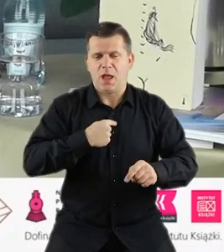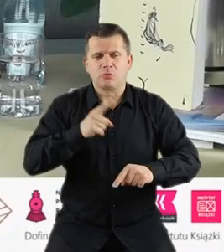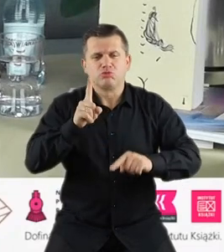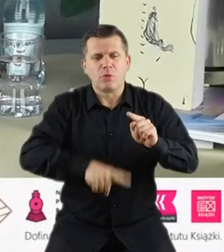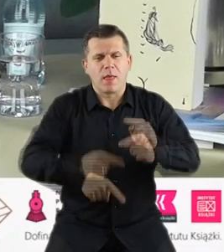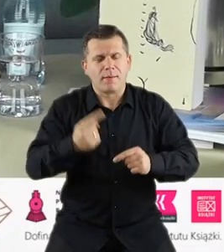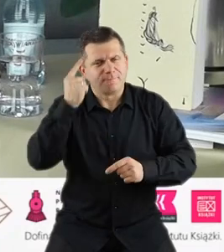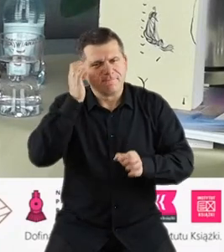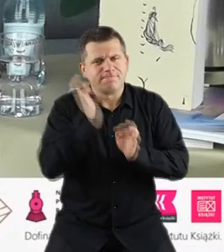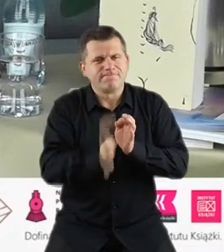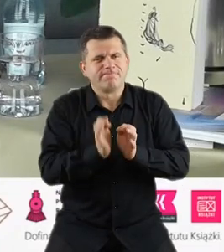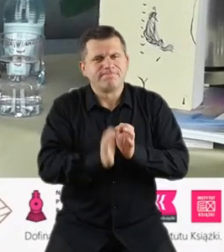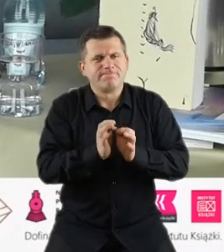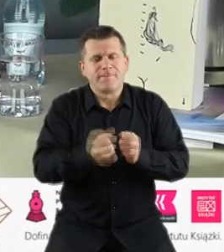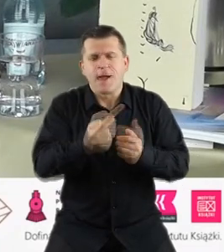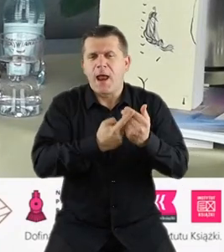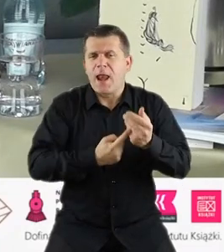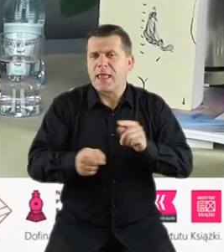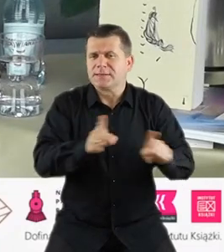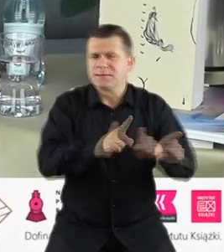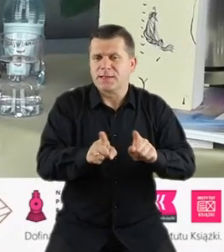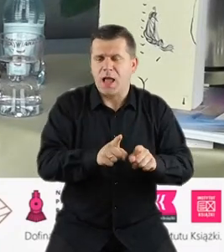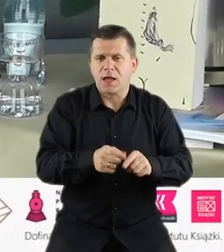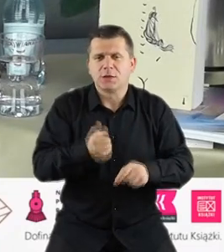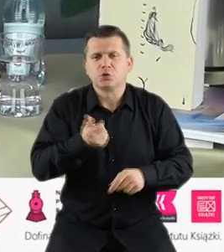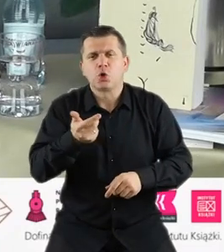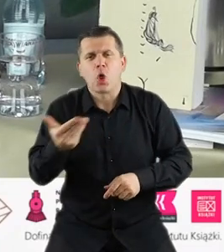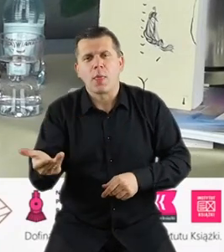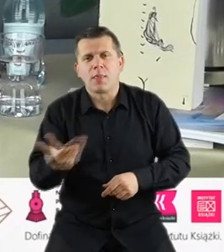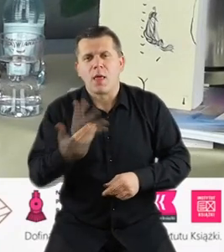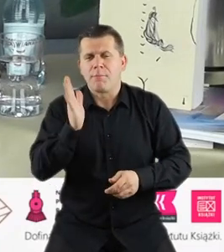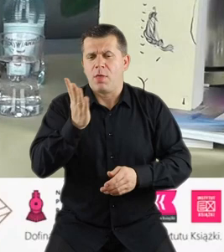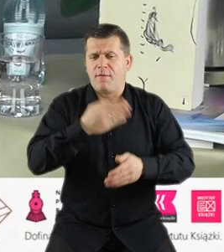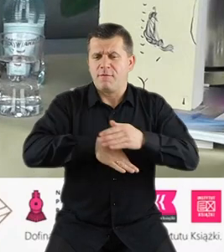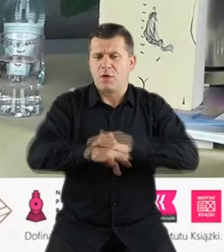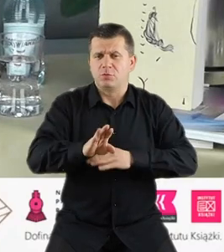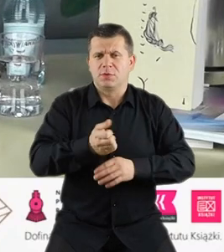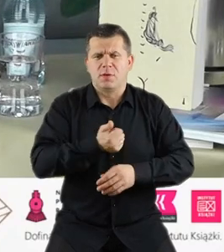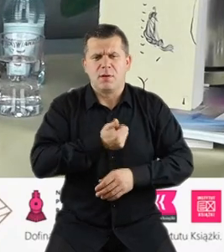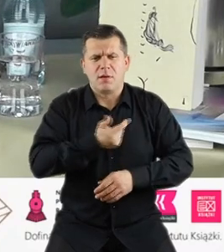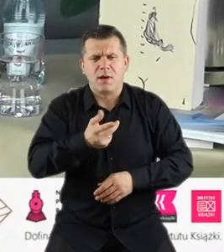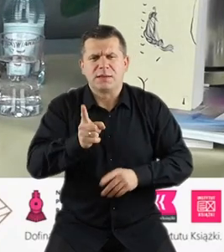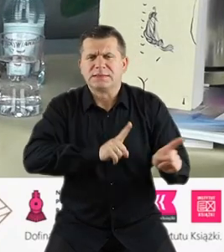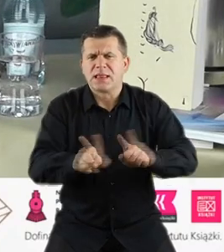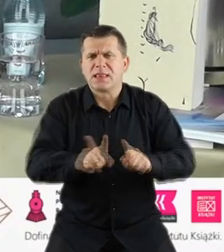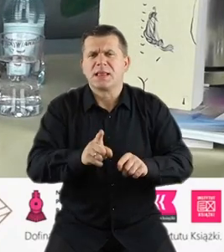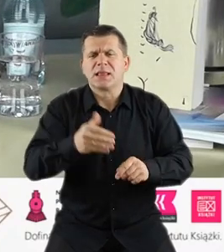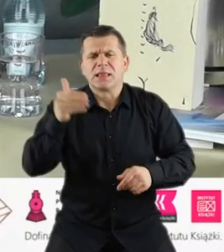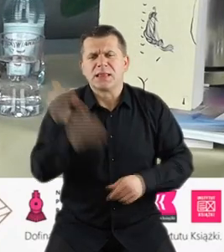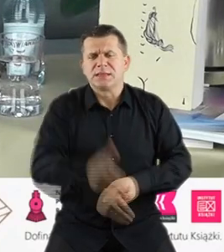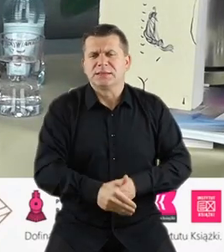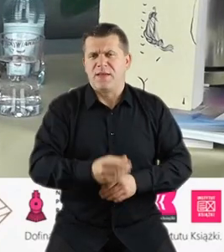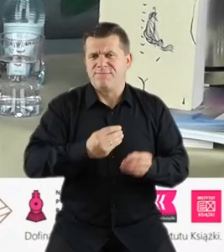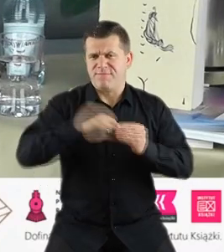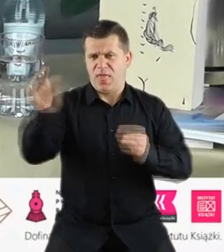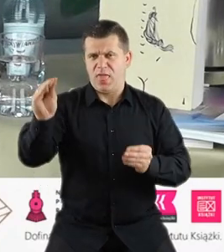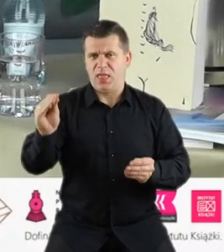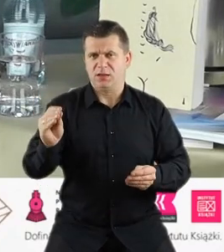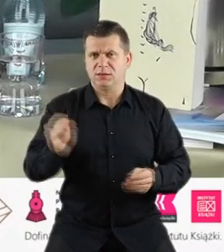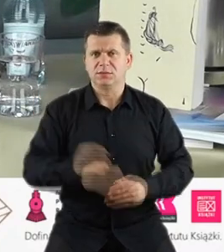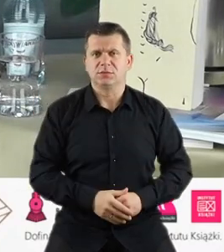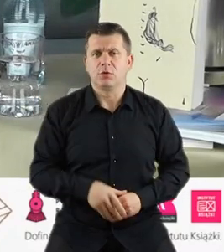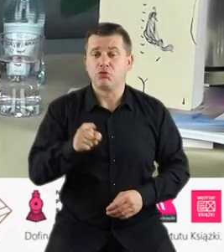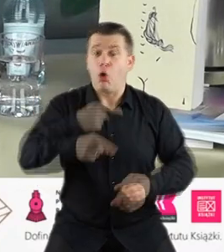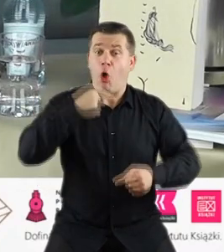źle przemnożyłam ilość znaków przez strony i wyszło mi tam kilka tysięcy znaków więcej, w związku z